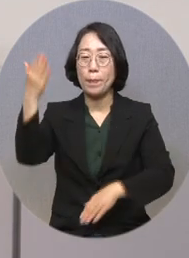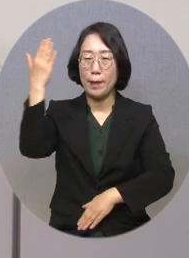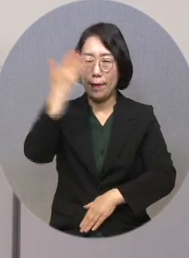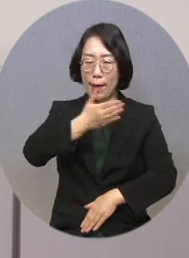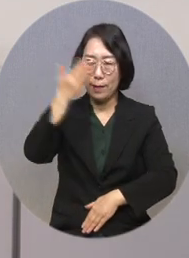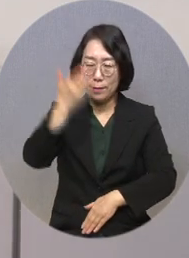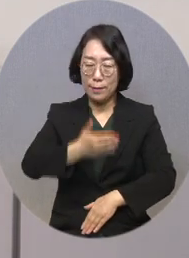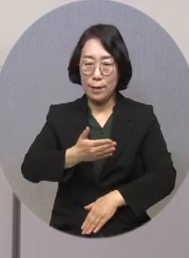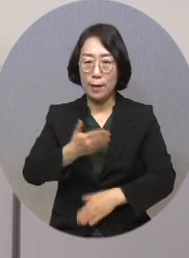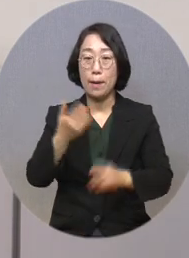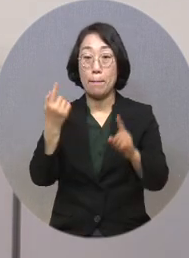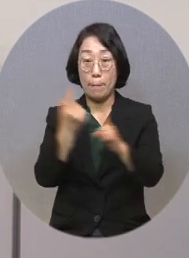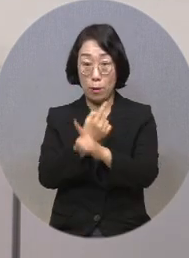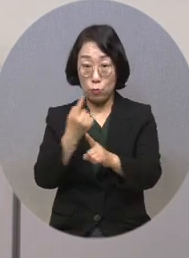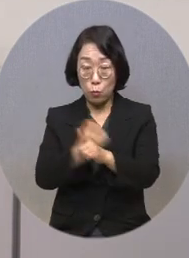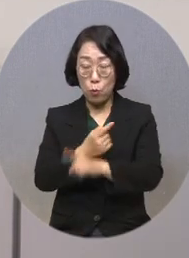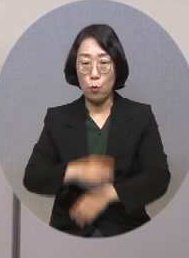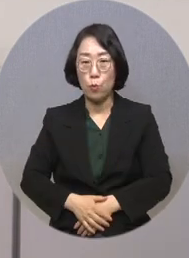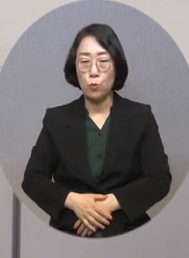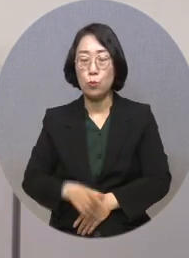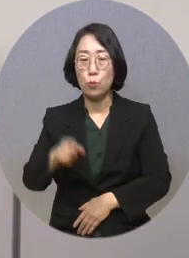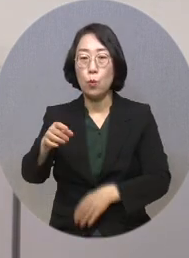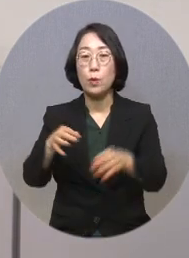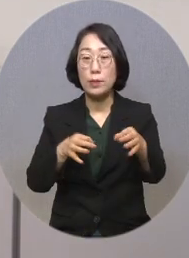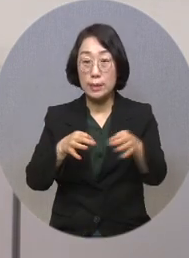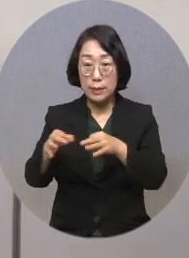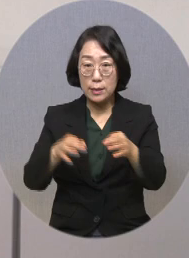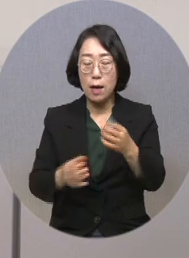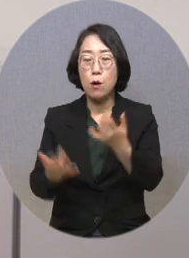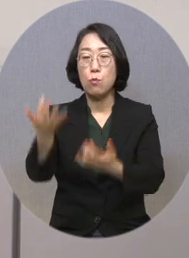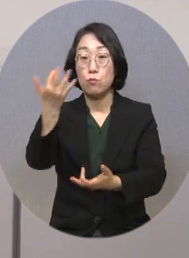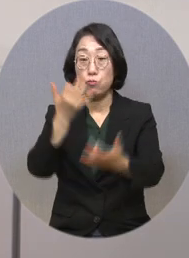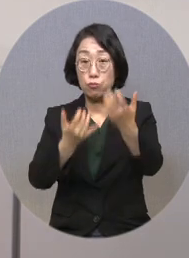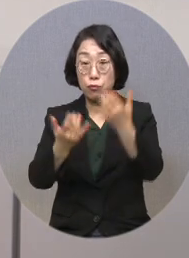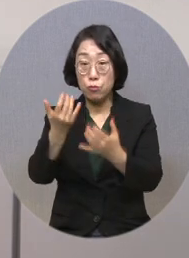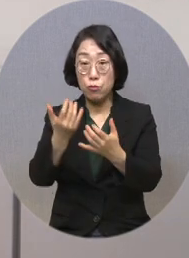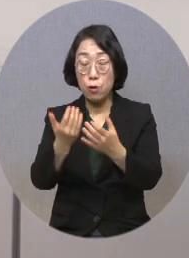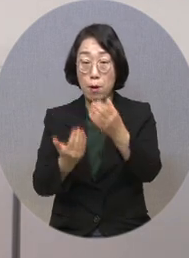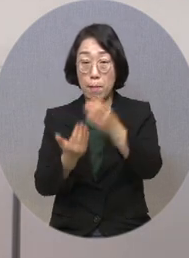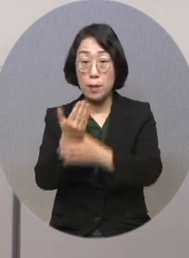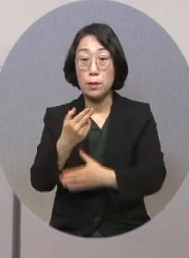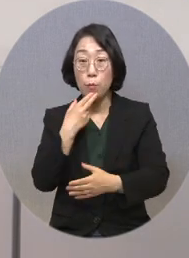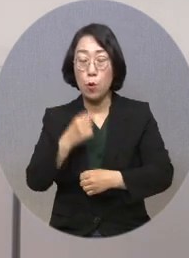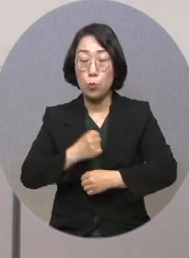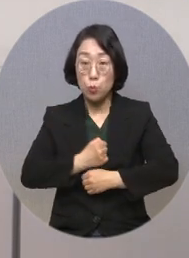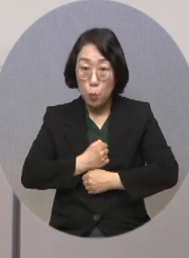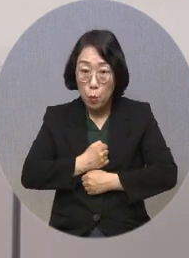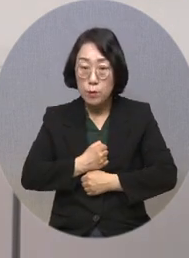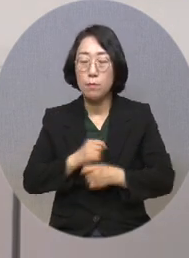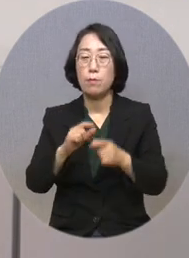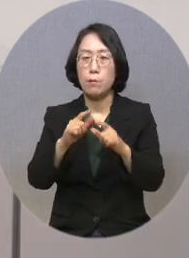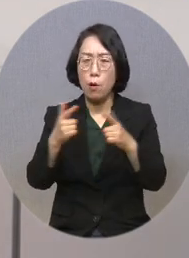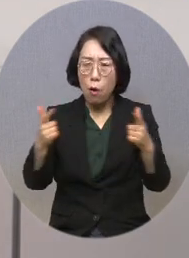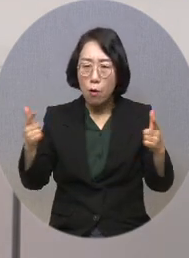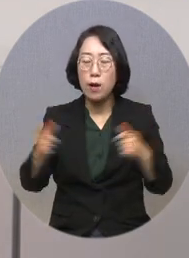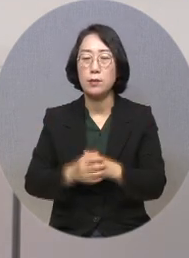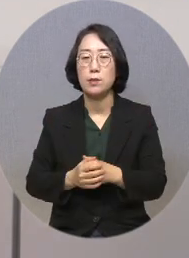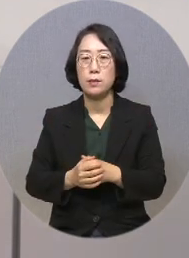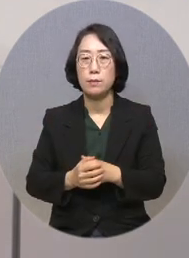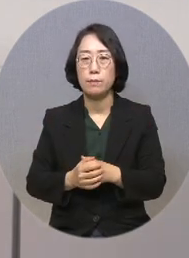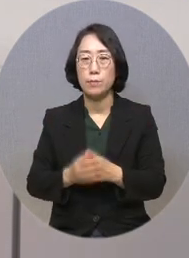고객 편의시설 개선, 전통시장 화재 예방 시설 보완 등도 함께